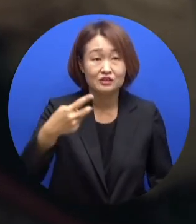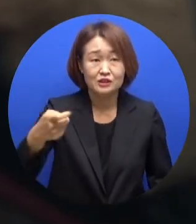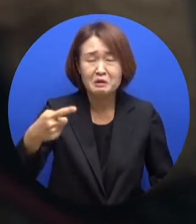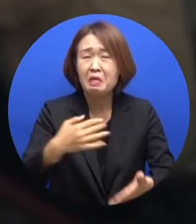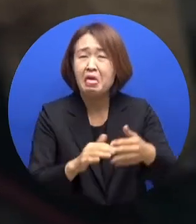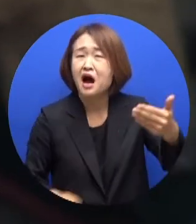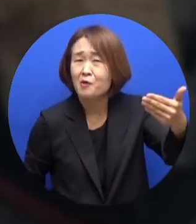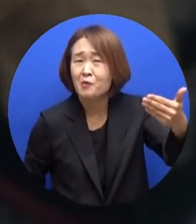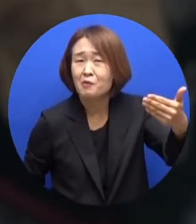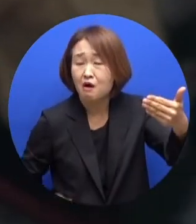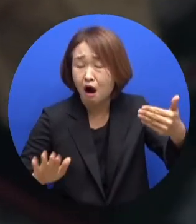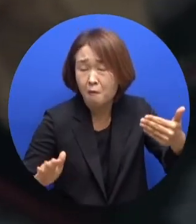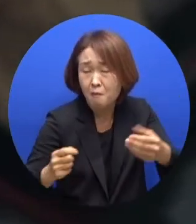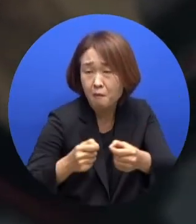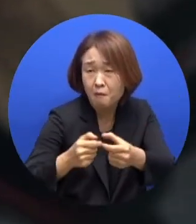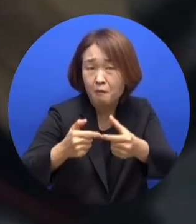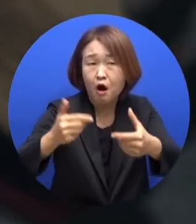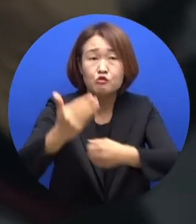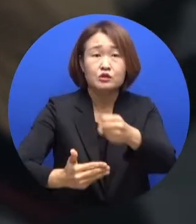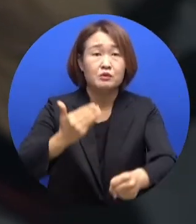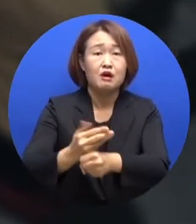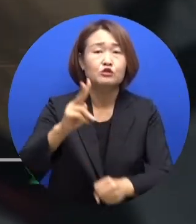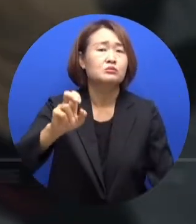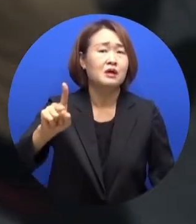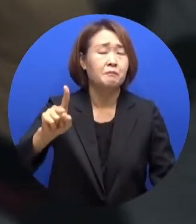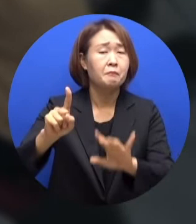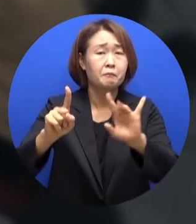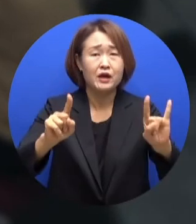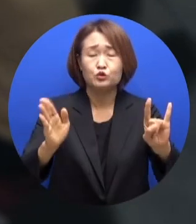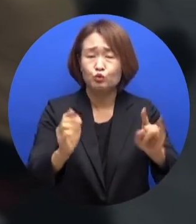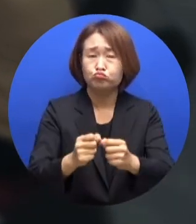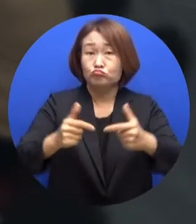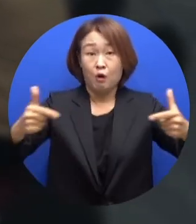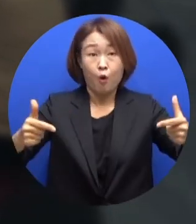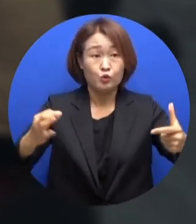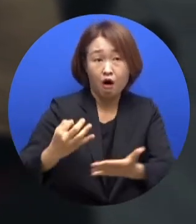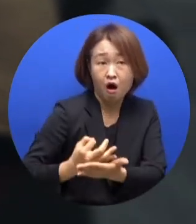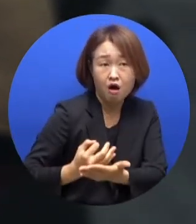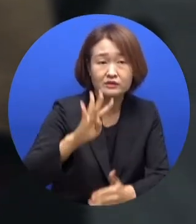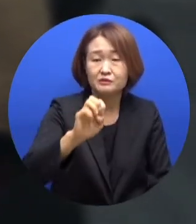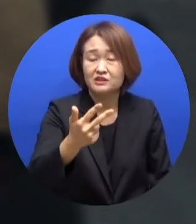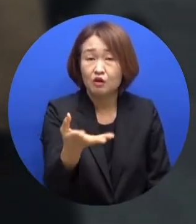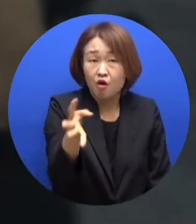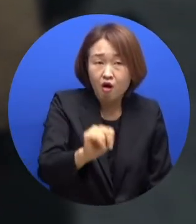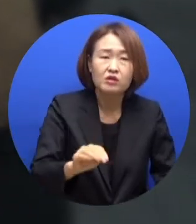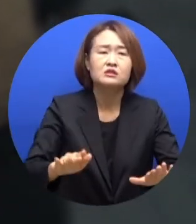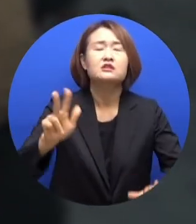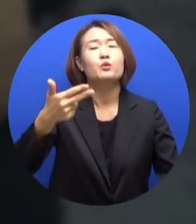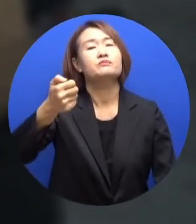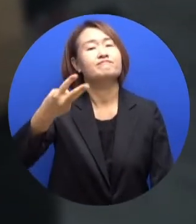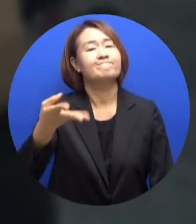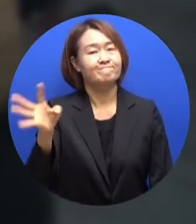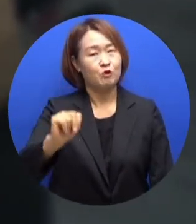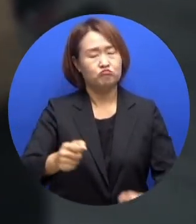9개에 불과했던 사회적 경제 조직은 9년 만에 21배나 늘었고 매출액도 47억 원에서 753억